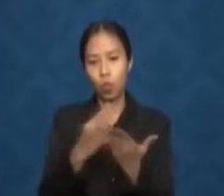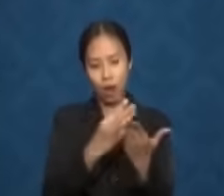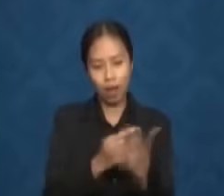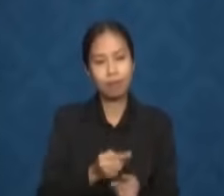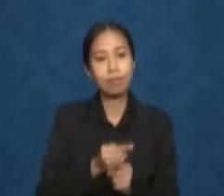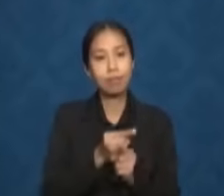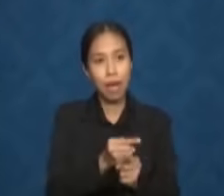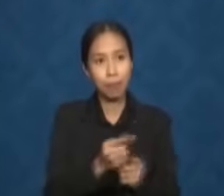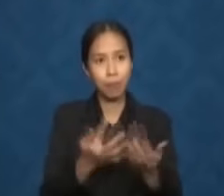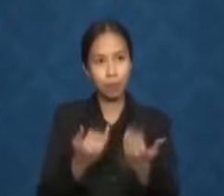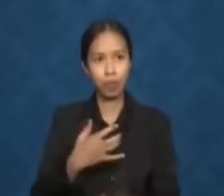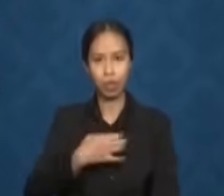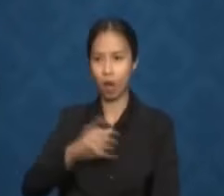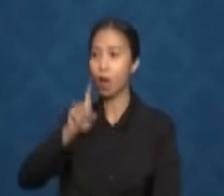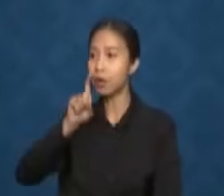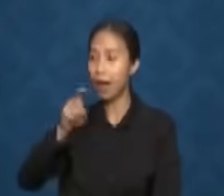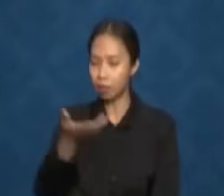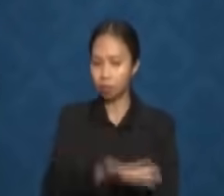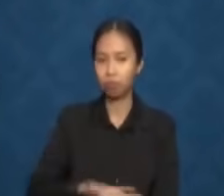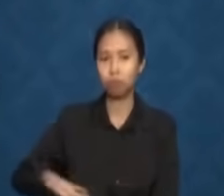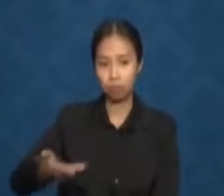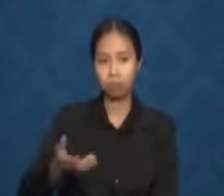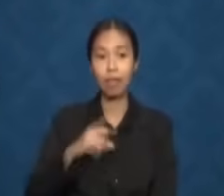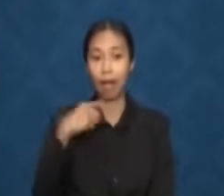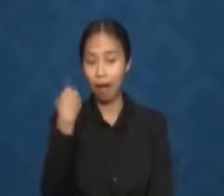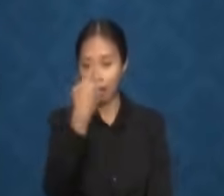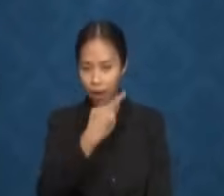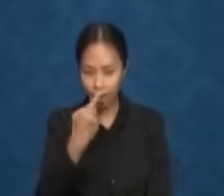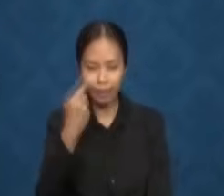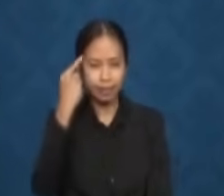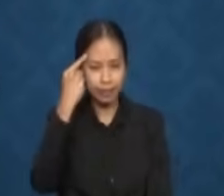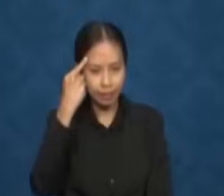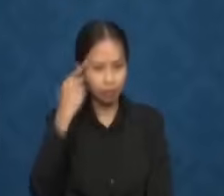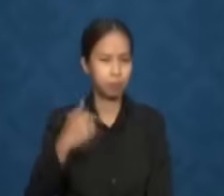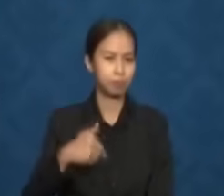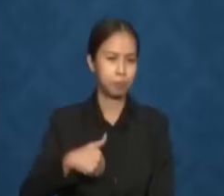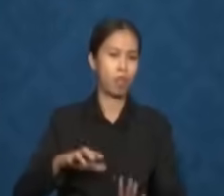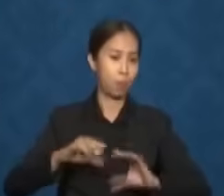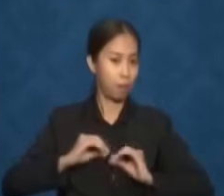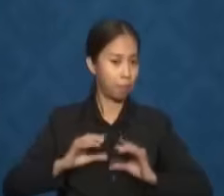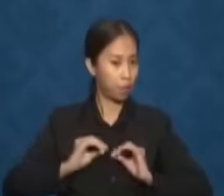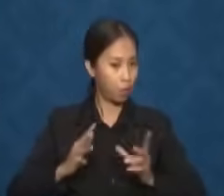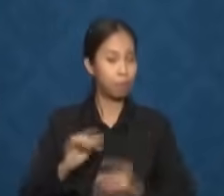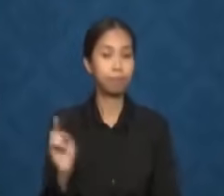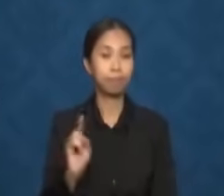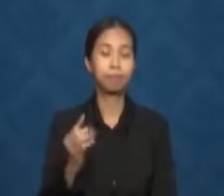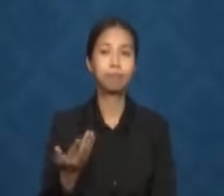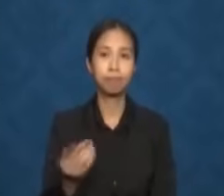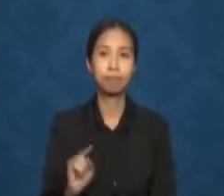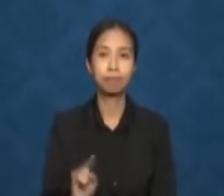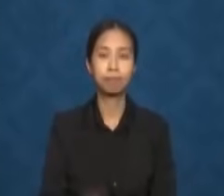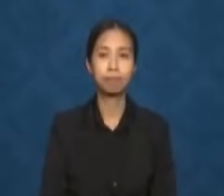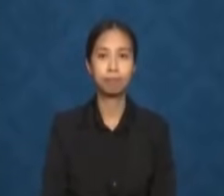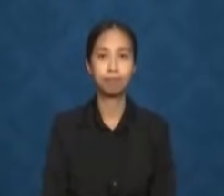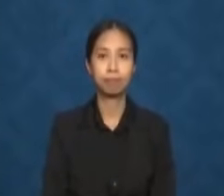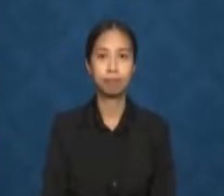ายอะไรต่างๆด้วยแต่ในมุมของก้าวไกลก็มองว่าคือทั้งหมดเนี่ยมันมีรากมาจากความคิดเห็นที่แตกต่างกันทางการเมืองเพราะฉะนั้นการเ